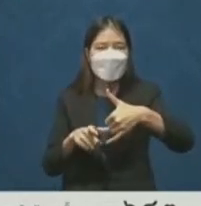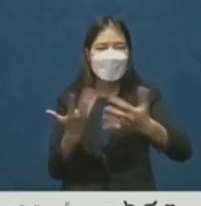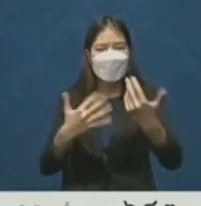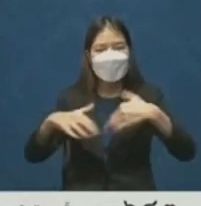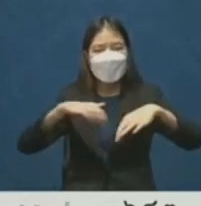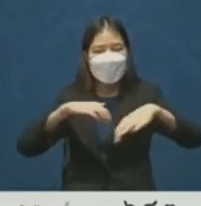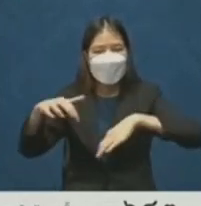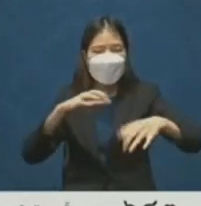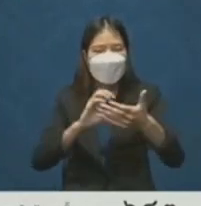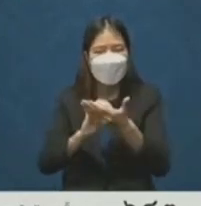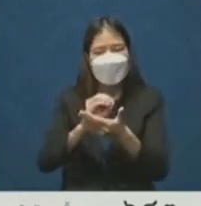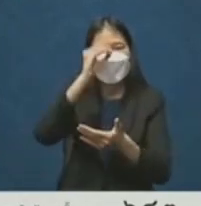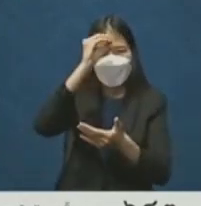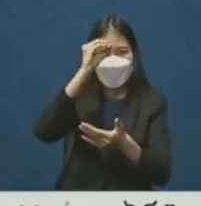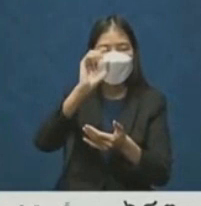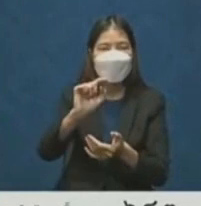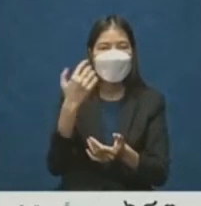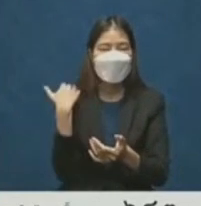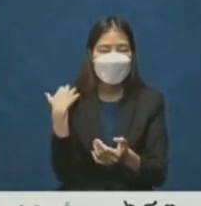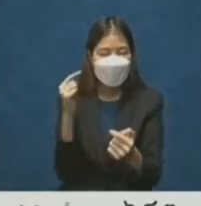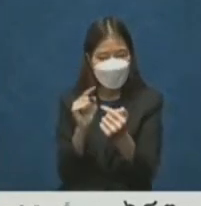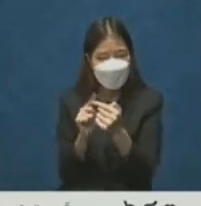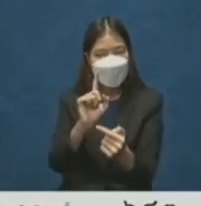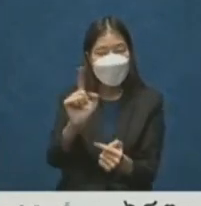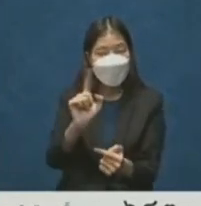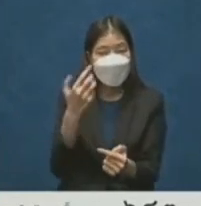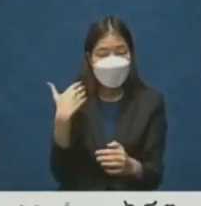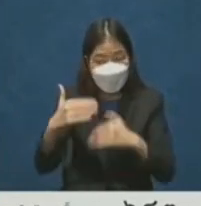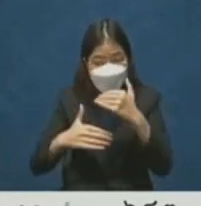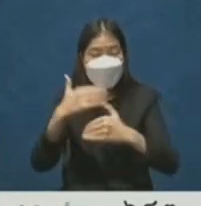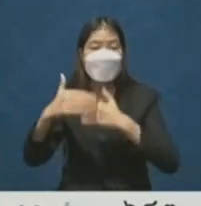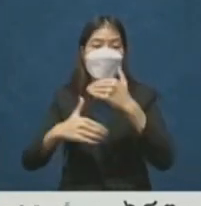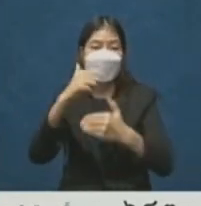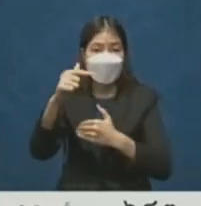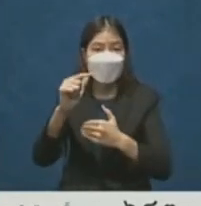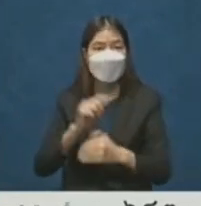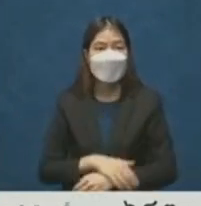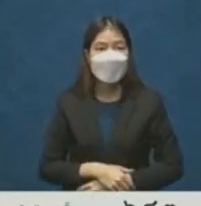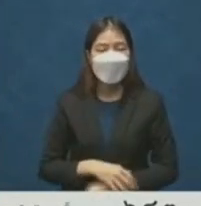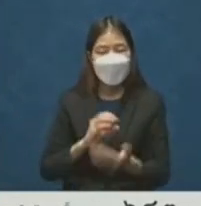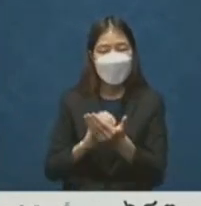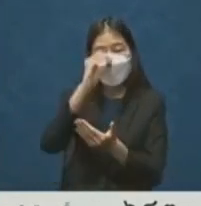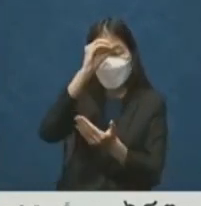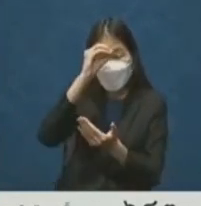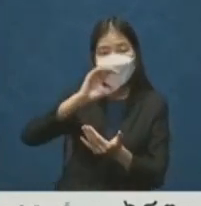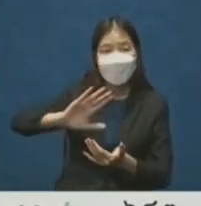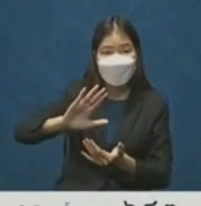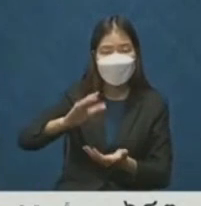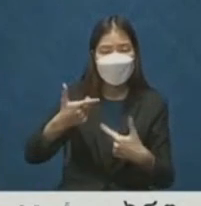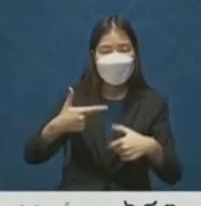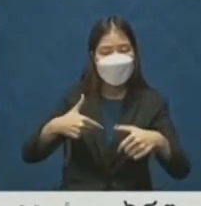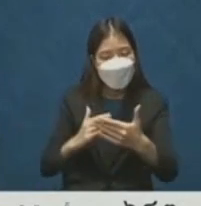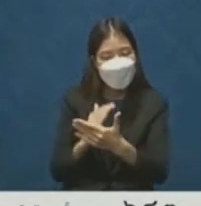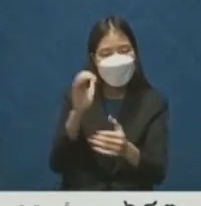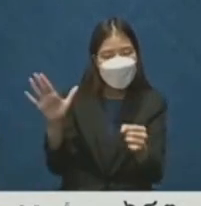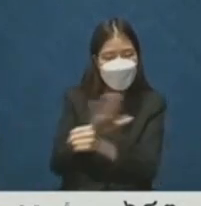คคลด้วยการจัดการศึกษาเนี่ยโดยมีจุดมุ่งหมายเพื่อที่จะไปพัฒนาตัวปัจเจกหรือตัวผู้เรียนเ